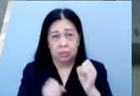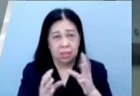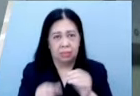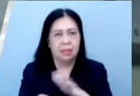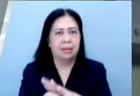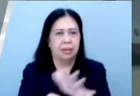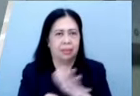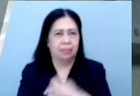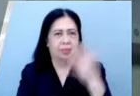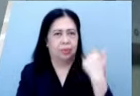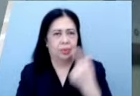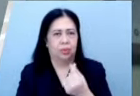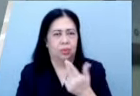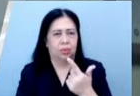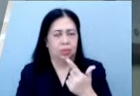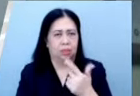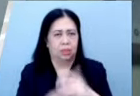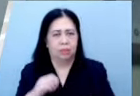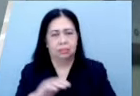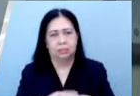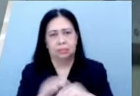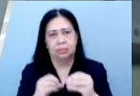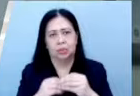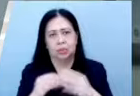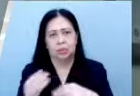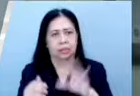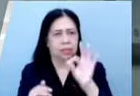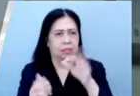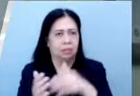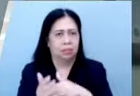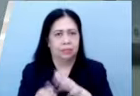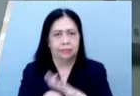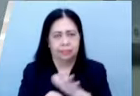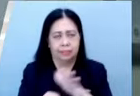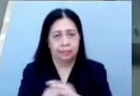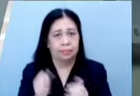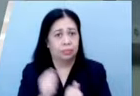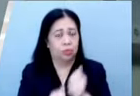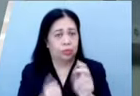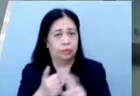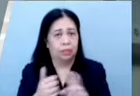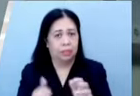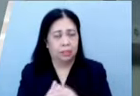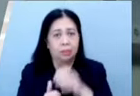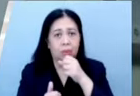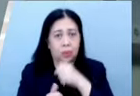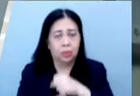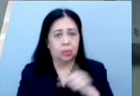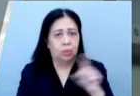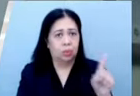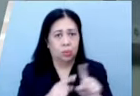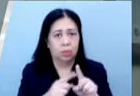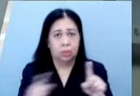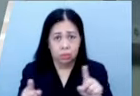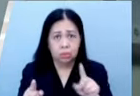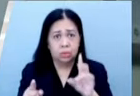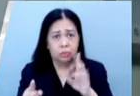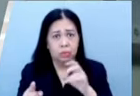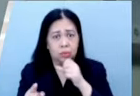2023 na umabot sa mahigit 9,000. Karamihan sa mga biktima ay edad 1 to 17 years old na nasa